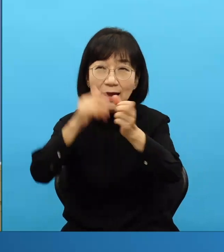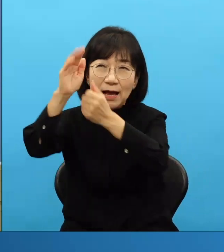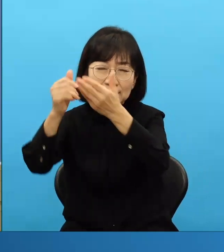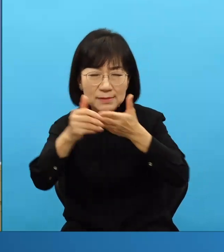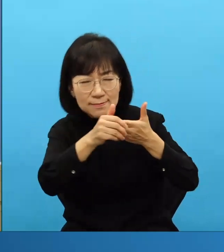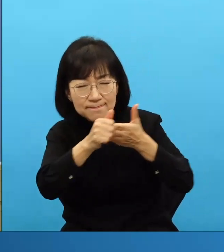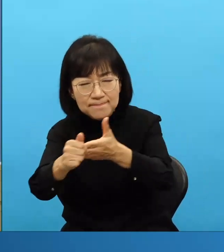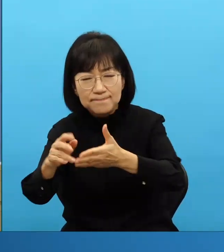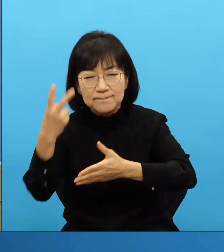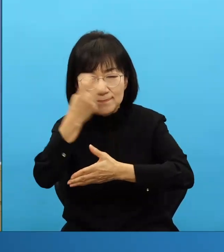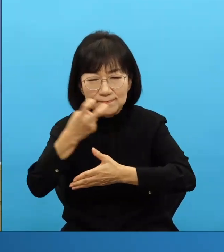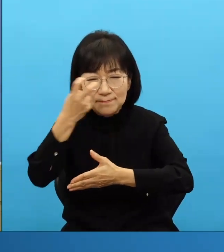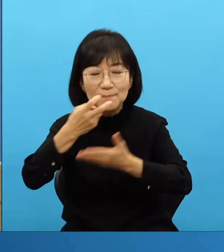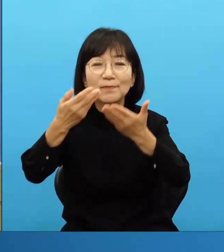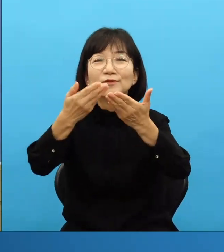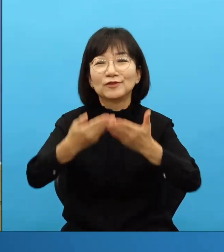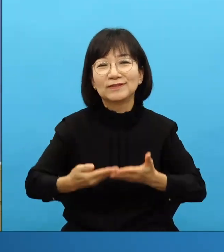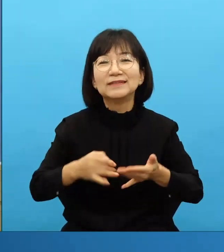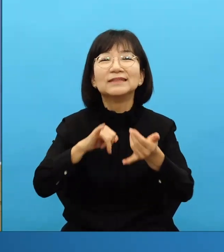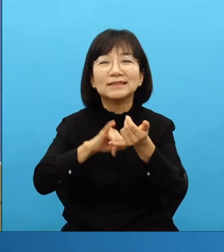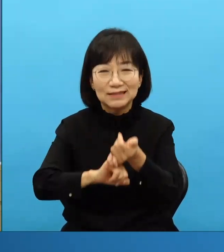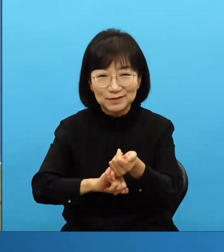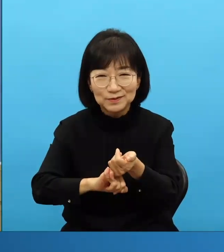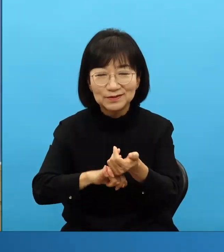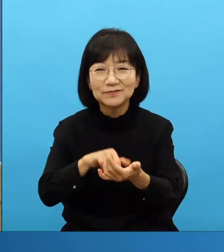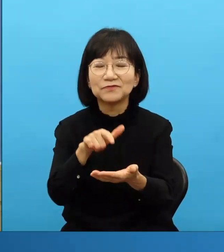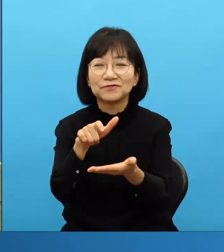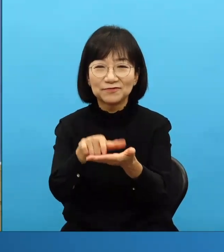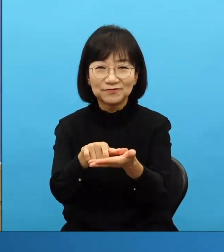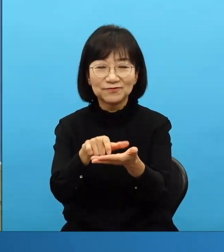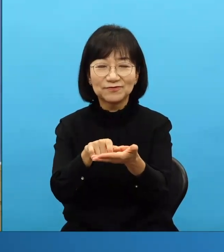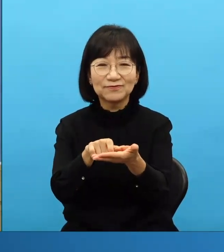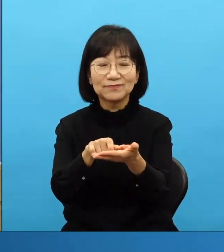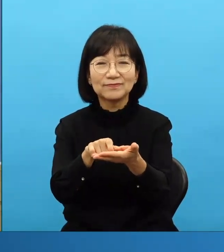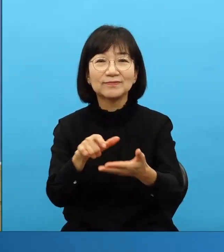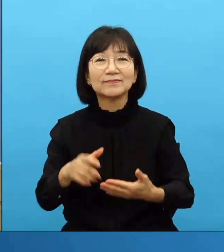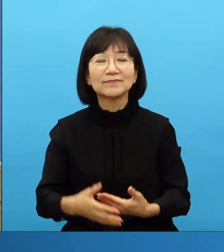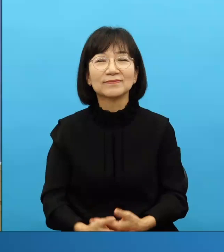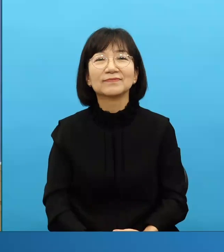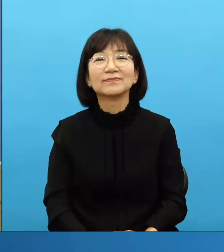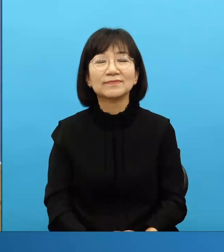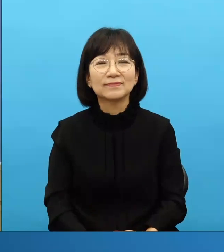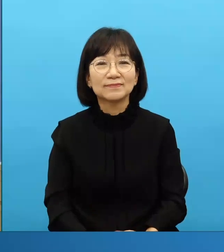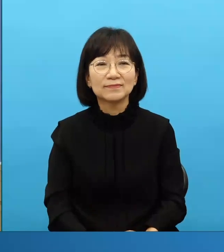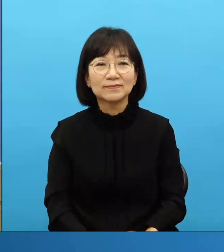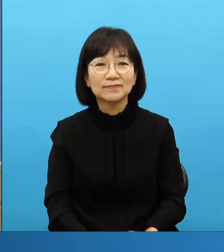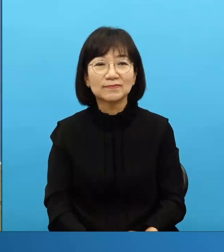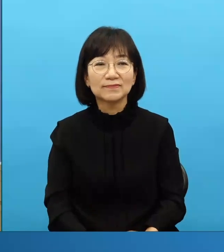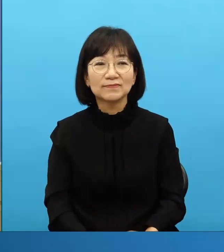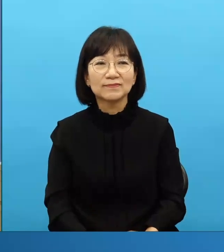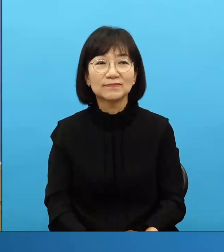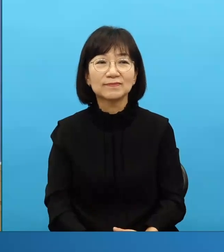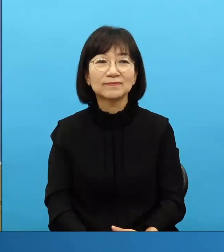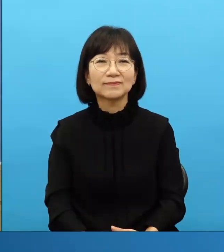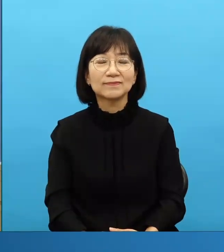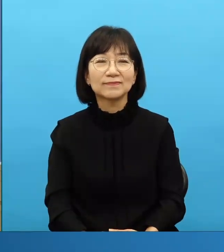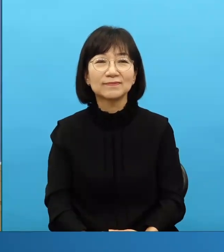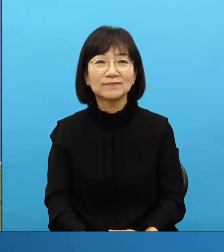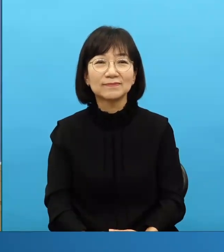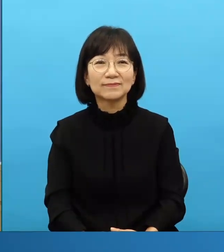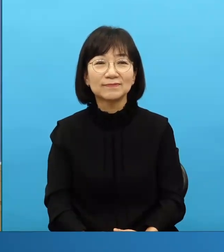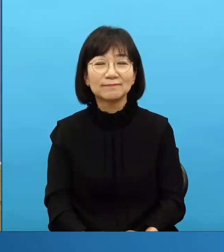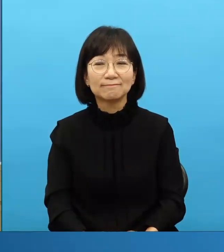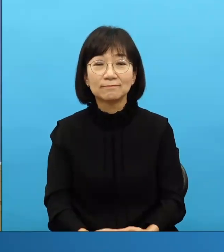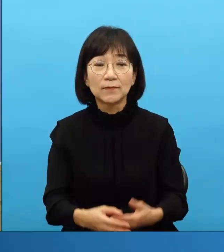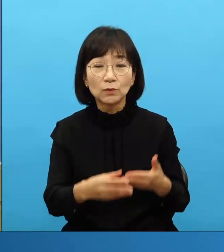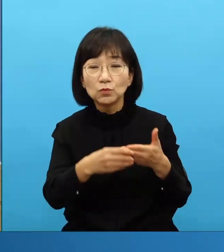보호해 주신다 그 말씀이에요. And to us who hold on to this covenant until the coming of our Lord Jesus Christ, God says that He will keep us blameless. 누가 그렇게 하신다고요?